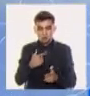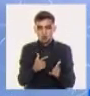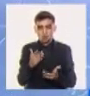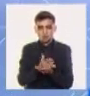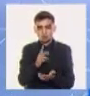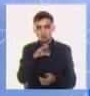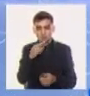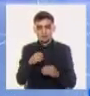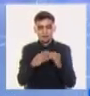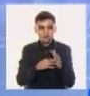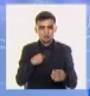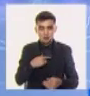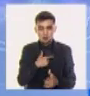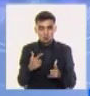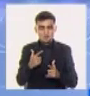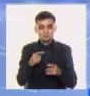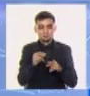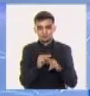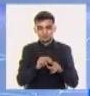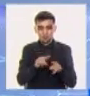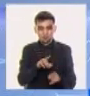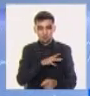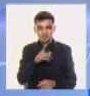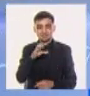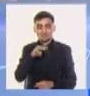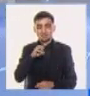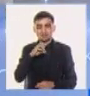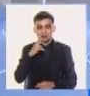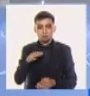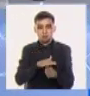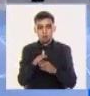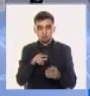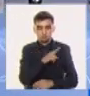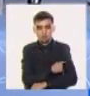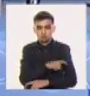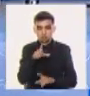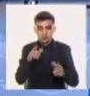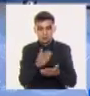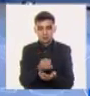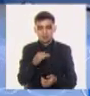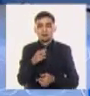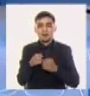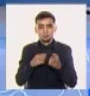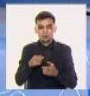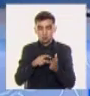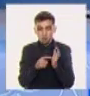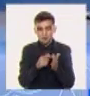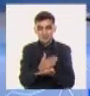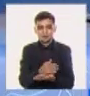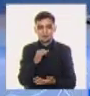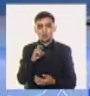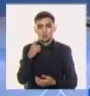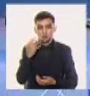людей с COVID-19. Стационар полностью укомплектован персоналом. В больнице имеются реанимационные и хирургические комнаты. Но